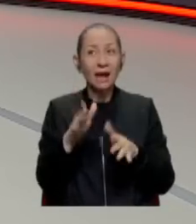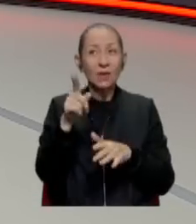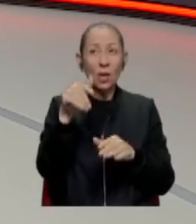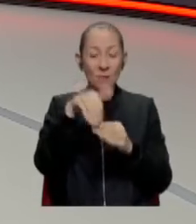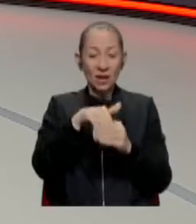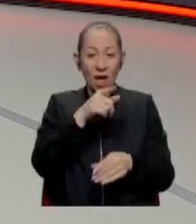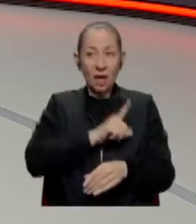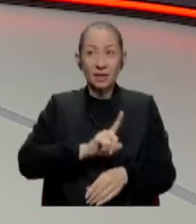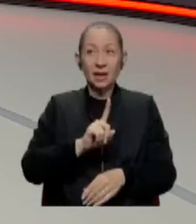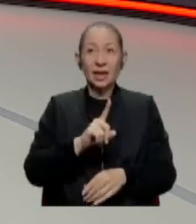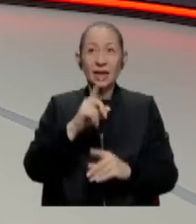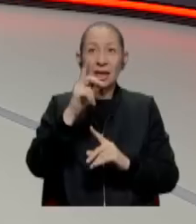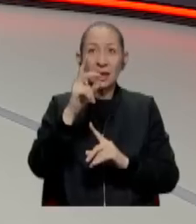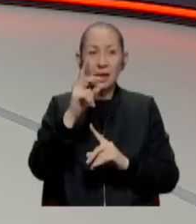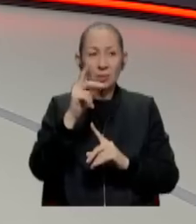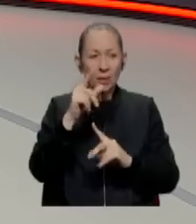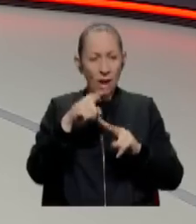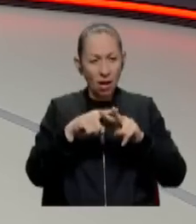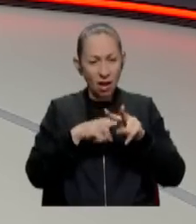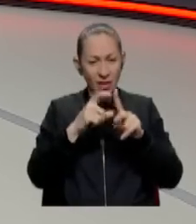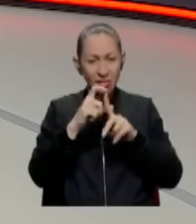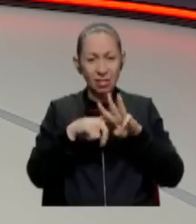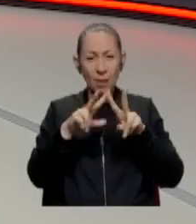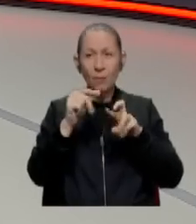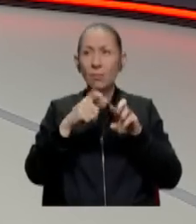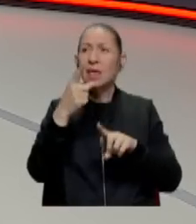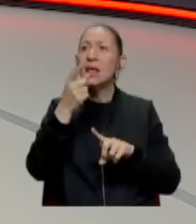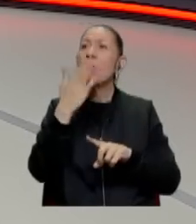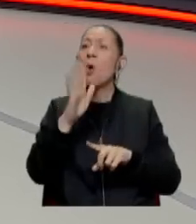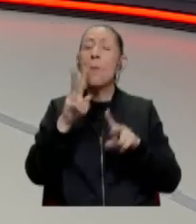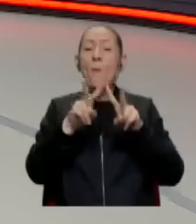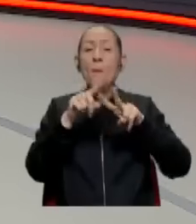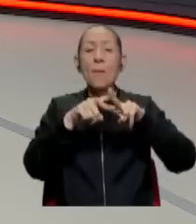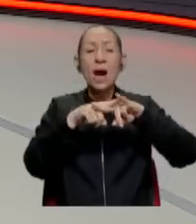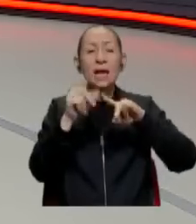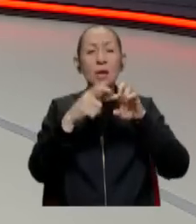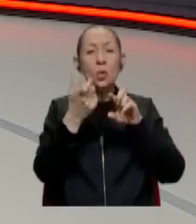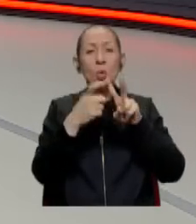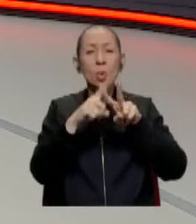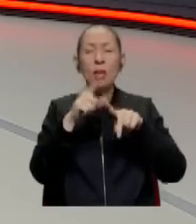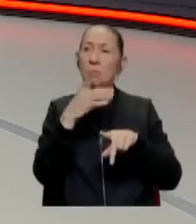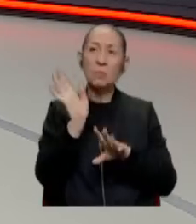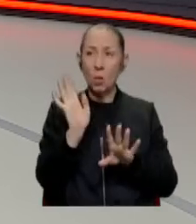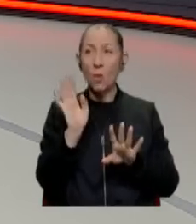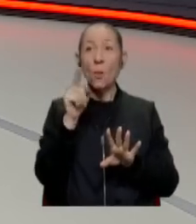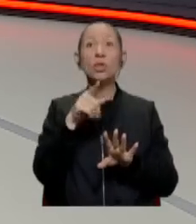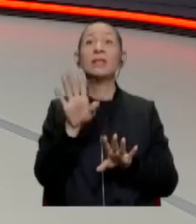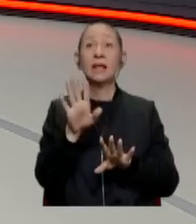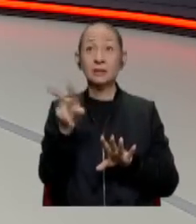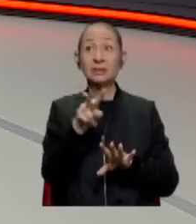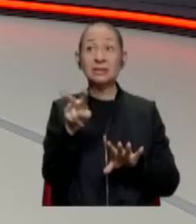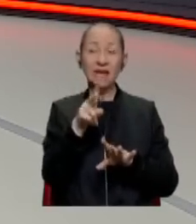milletvekili adayı İbrahim Aydemir değil Bildiğim kadarıyla myrinalı bilmiyorum ama o da